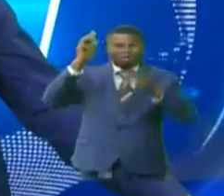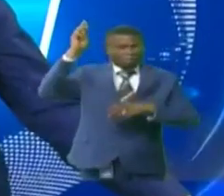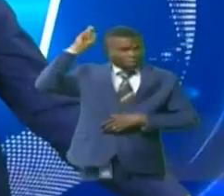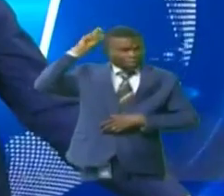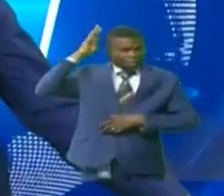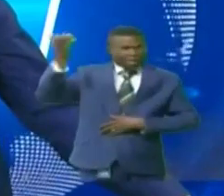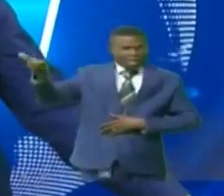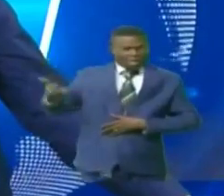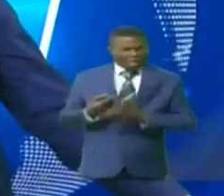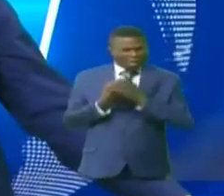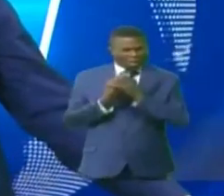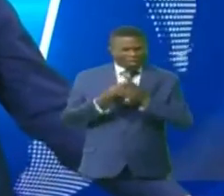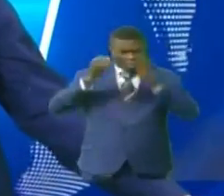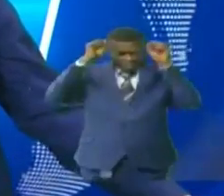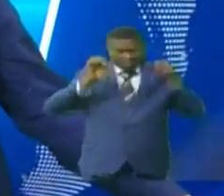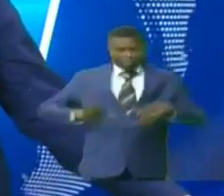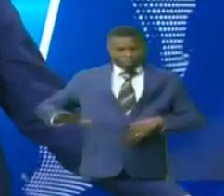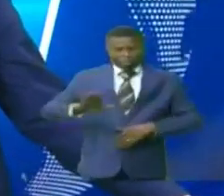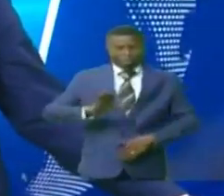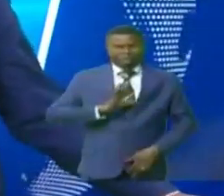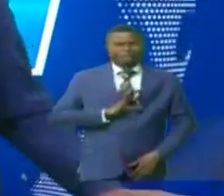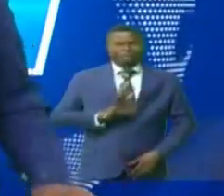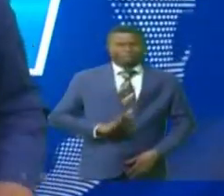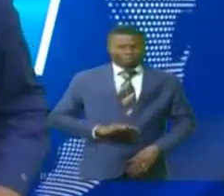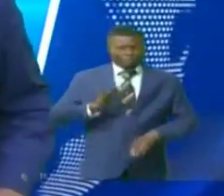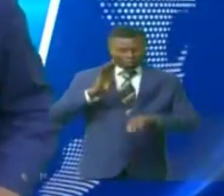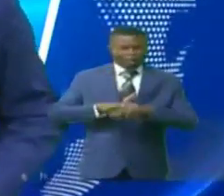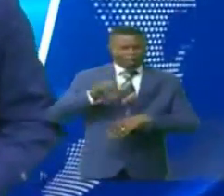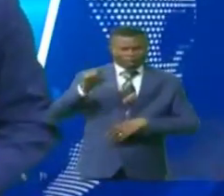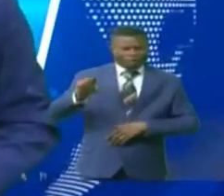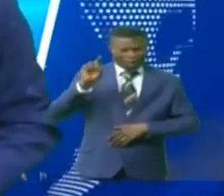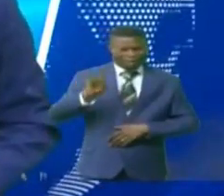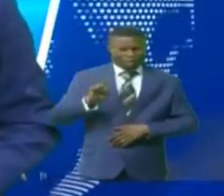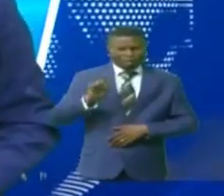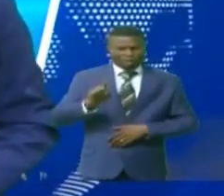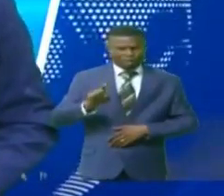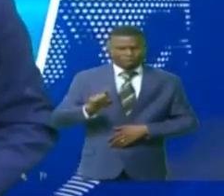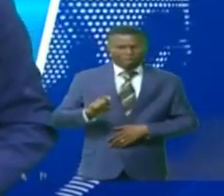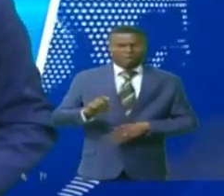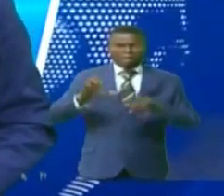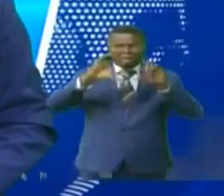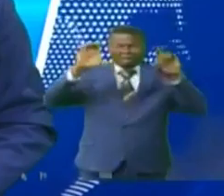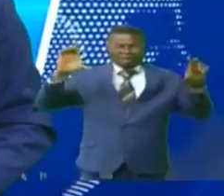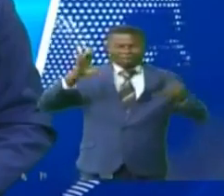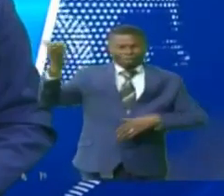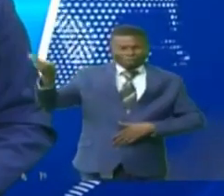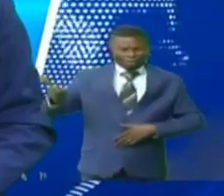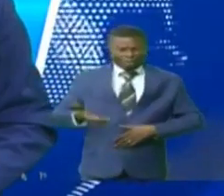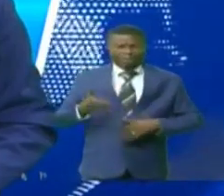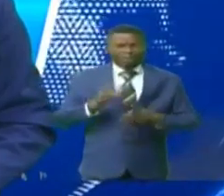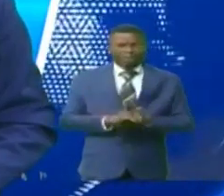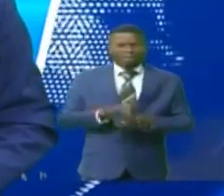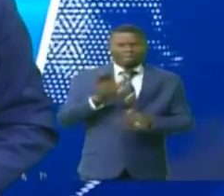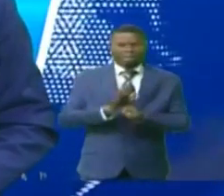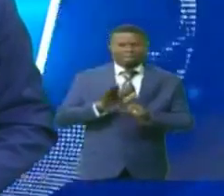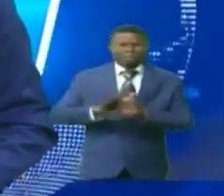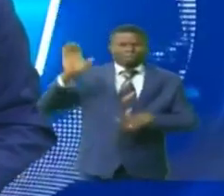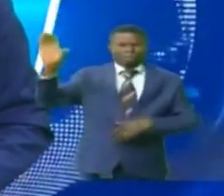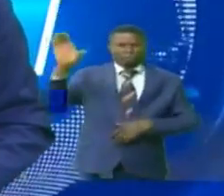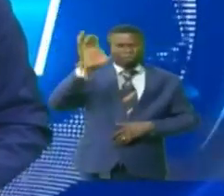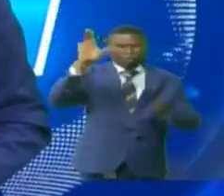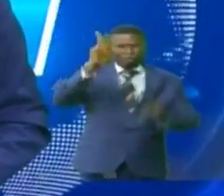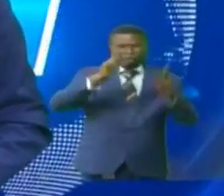accueillir dans quelques jours le chef de l'État, Félix-Antoine Tshisekedi Tshilombo. Au-delà des affiches d'accueil placées dans plusieurs coins, la